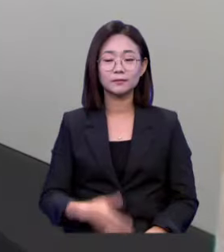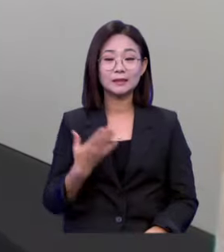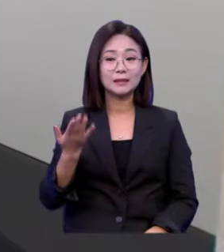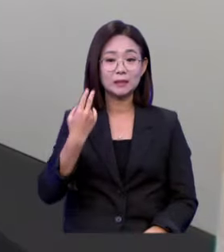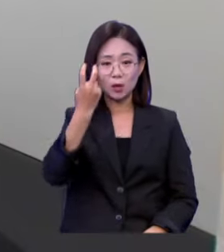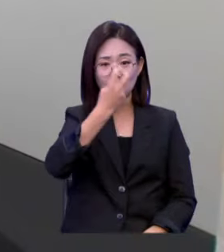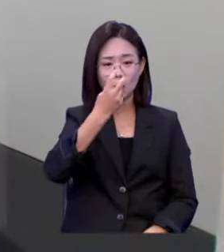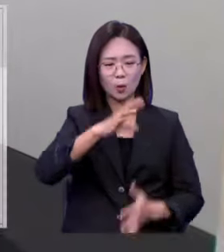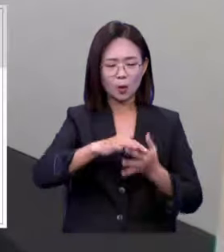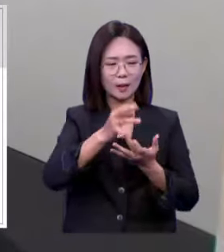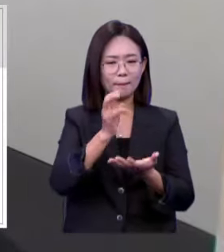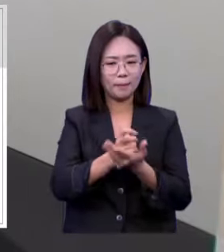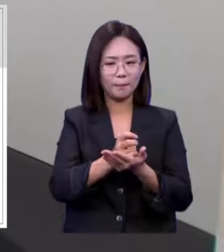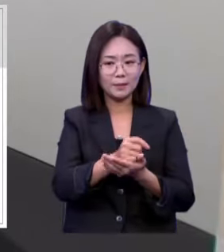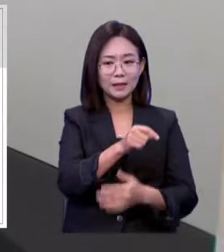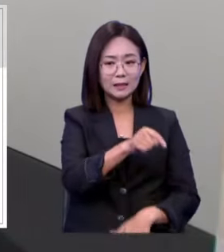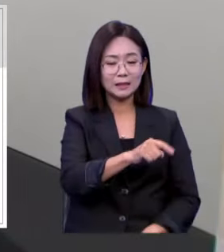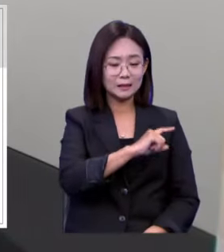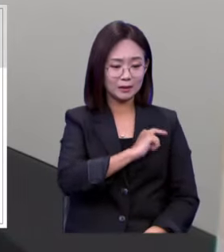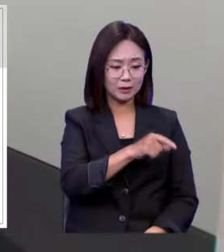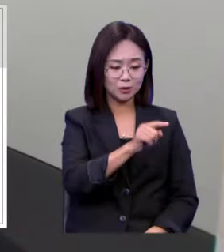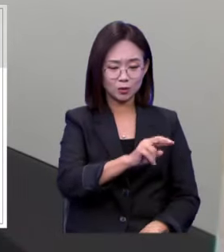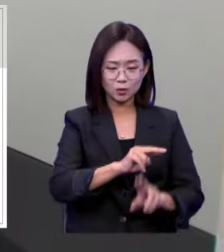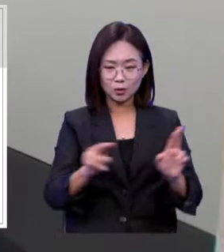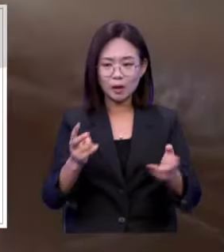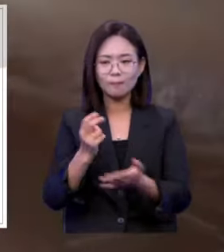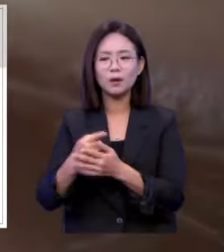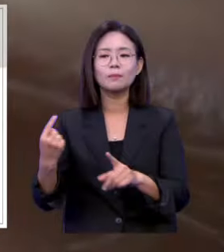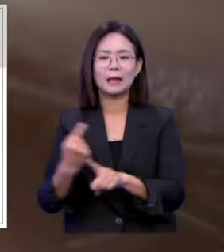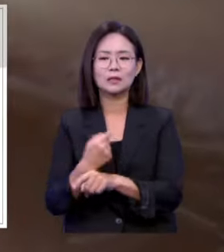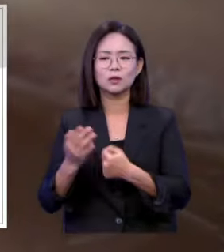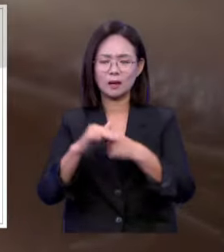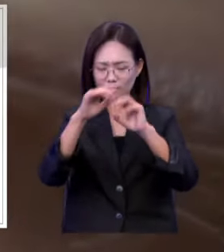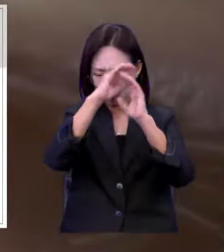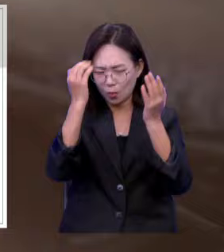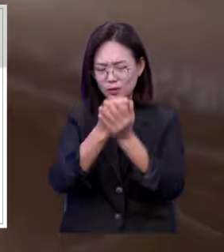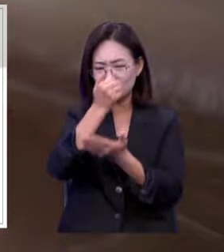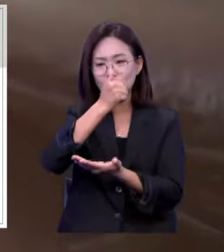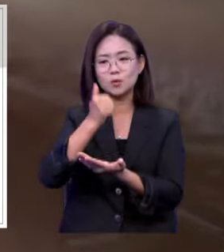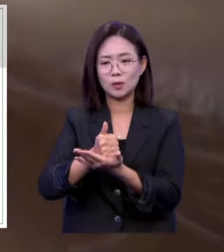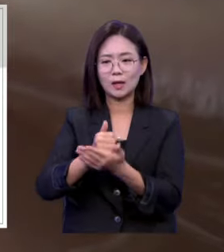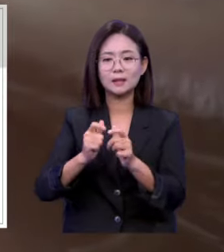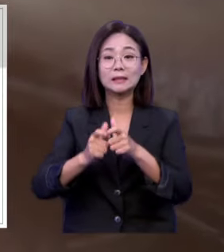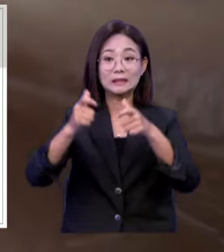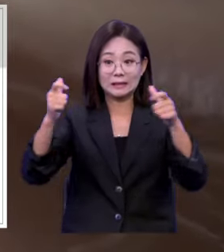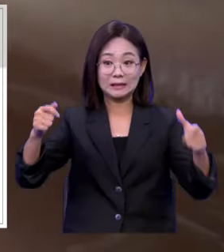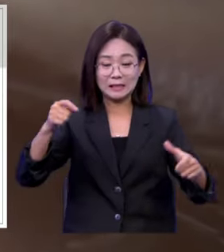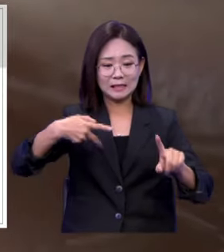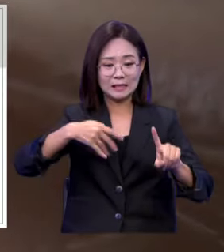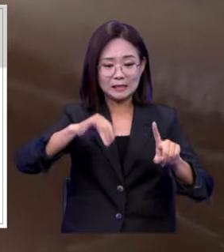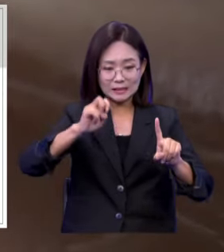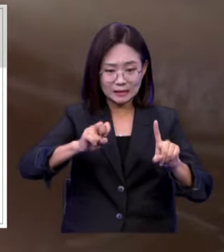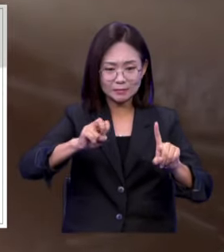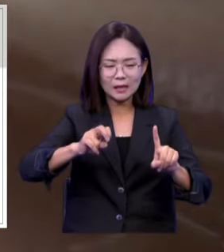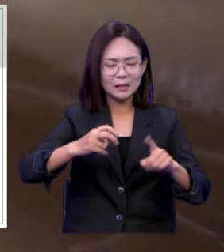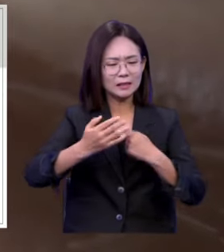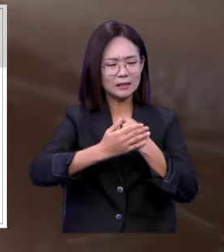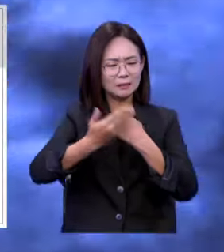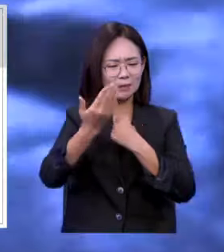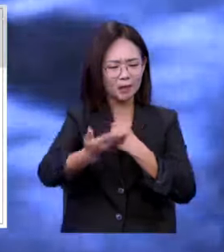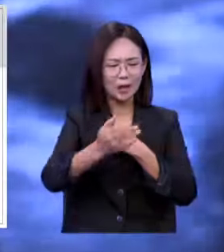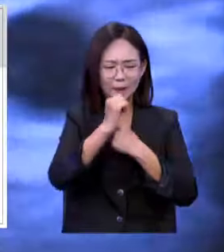의료 관련법에 한정돼 있던 결격 사유가 법 개정 이후 모든 범죄로 확장된 건데 1심 재판에서